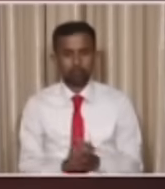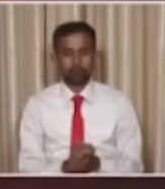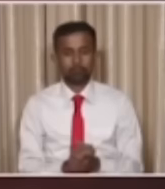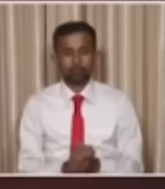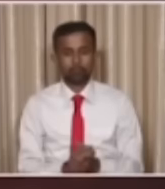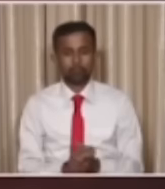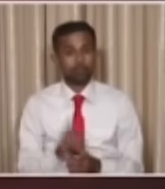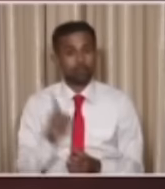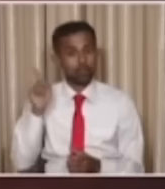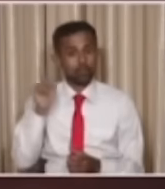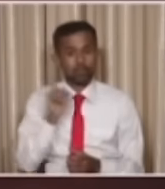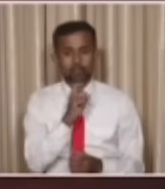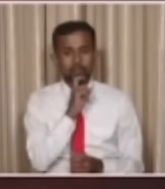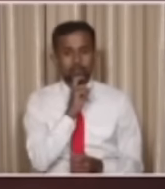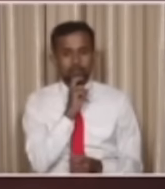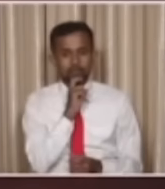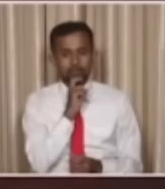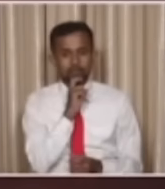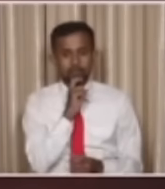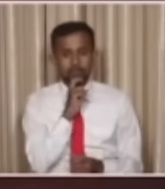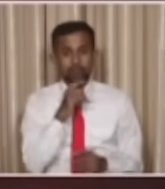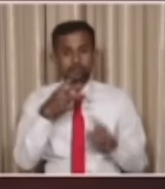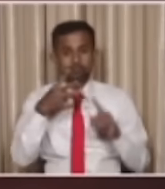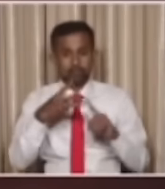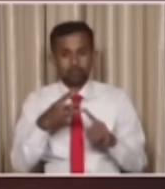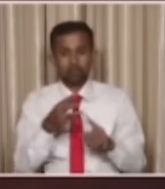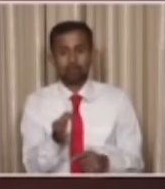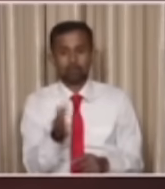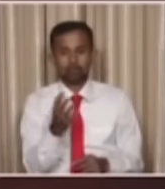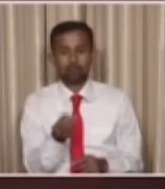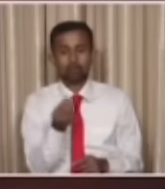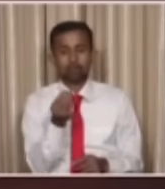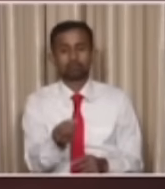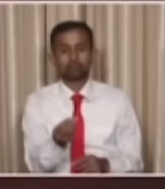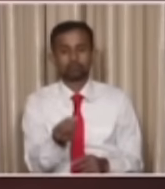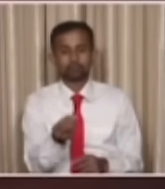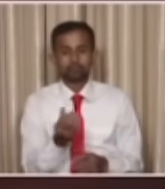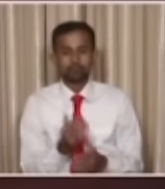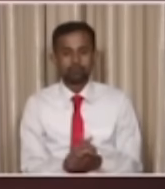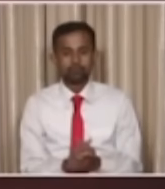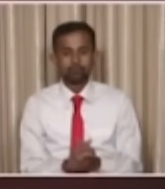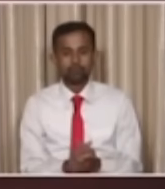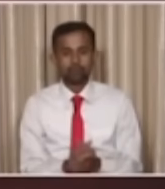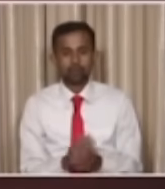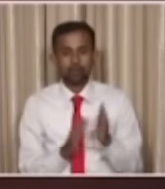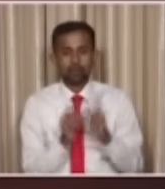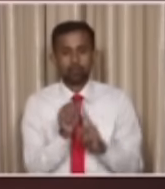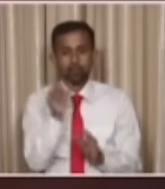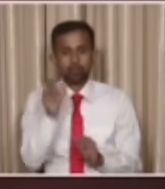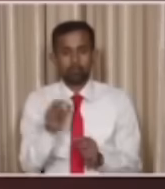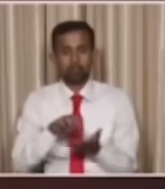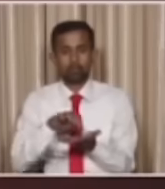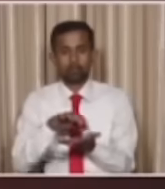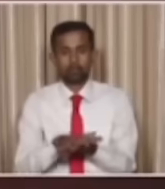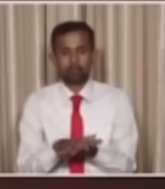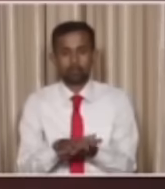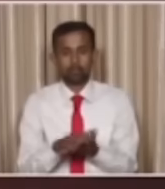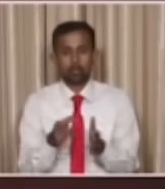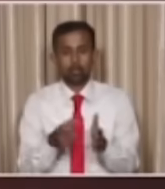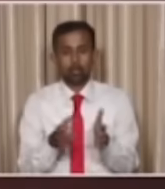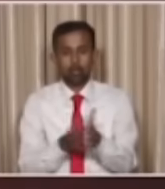එතකොට ඒ අධිකරණයෙන්ම තුන්වෙනි තහනම් නියෝගය තමයි දීලා තියෙන්නේ. ඇමතිතුමා ගත්ත තීරණය